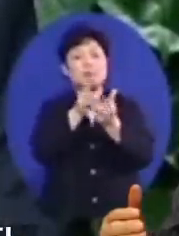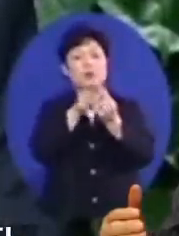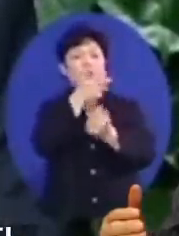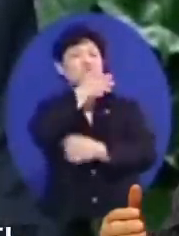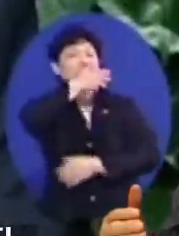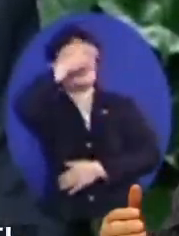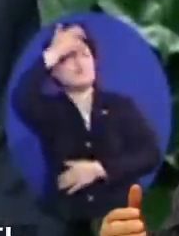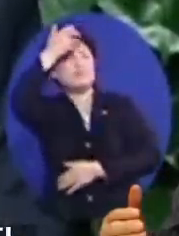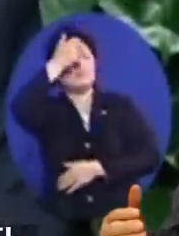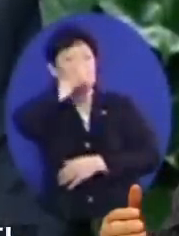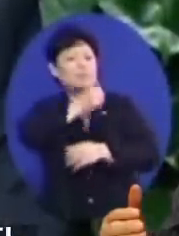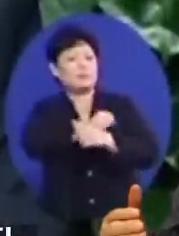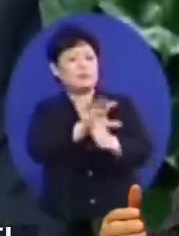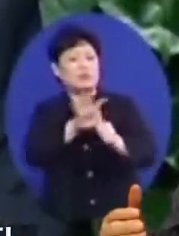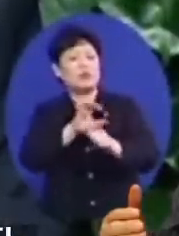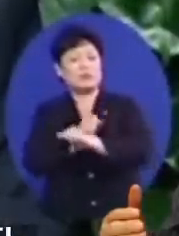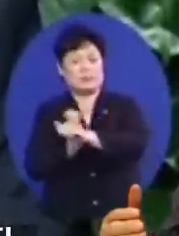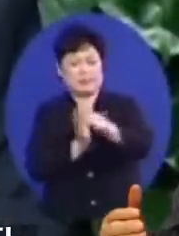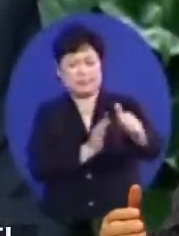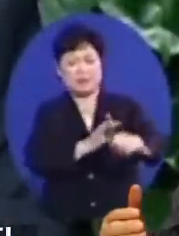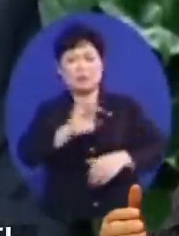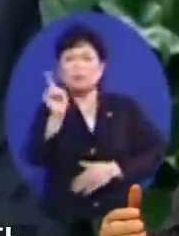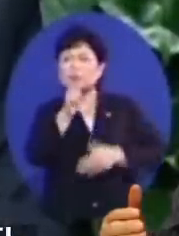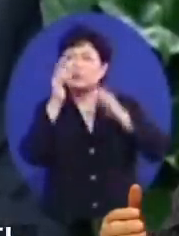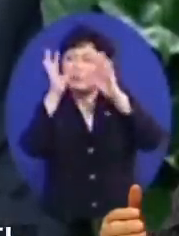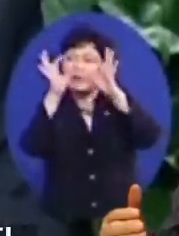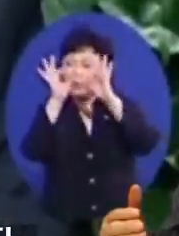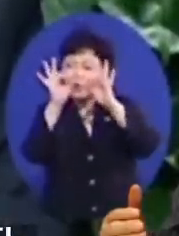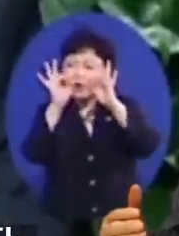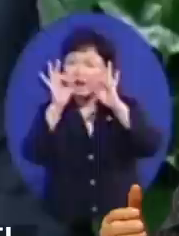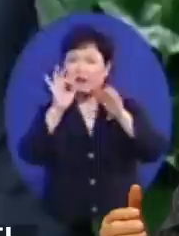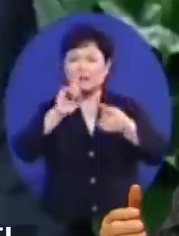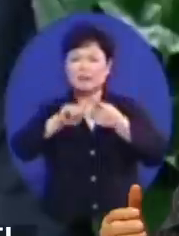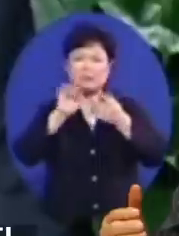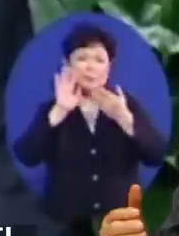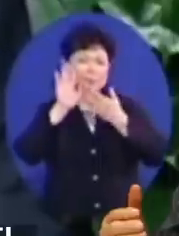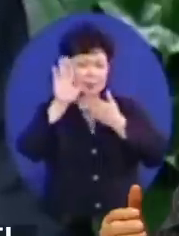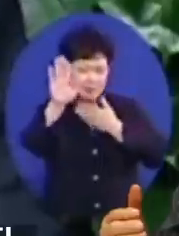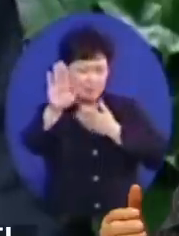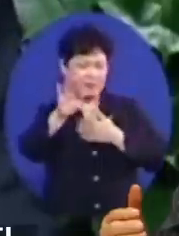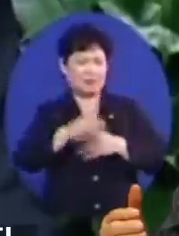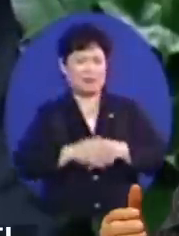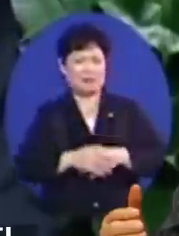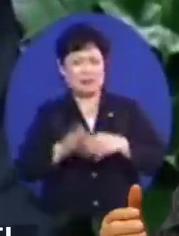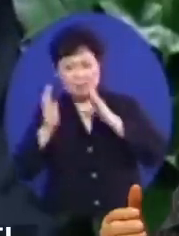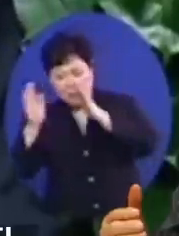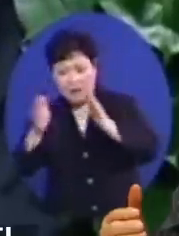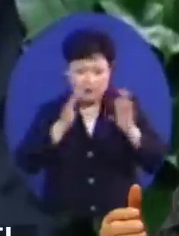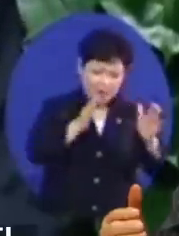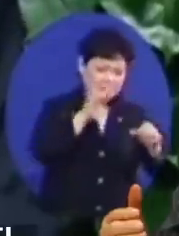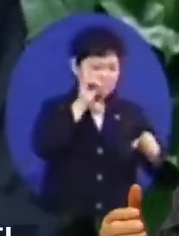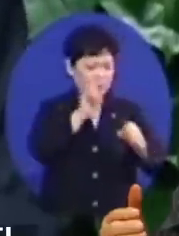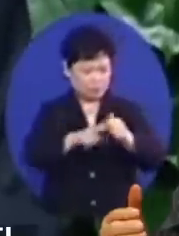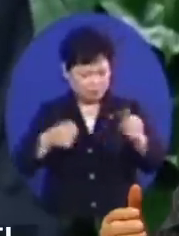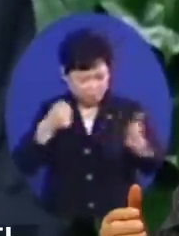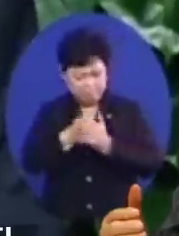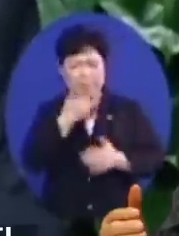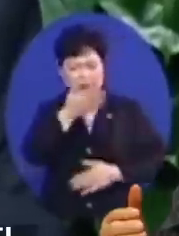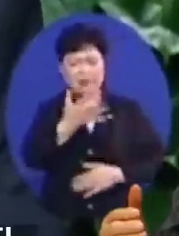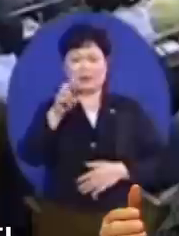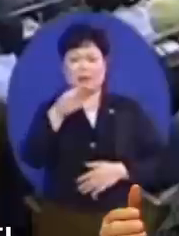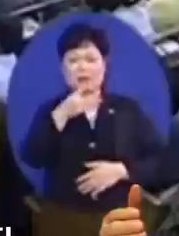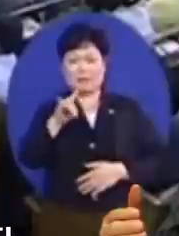되는 것입니다. 우리가 무엇을 바라보는가에 따라서 우리의 미래가 그 방향으로 가게 되는 것입니다.